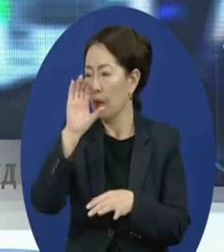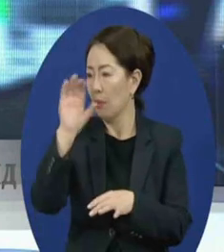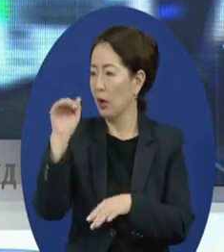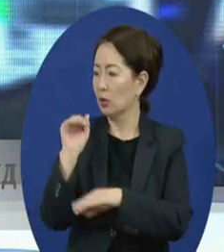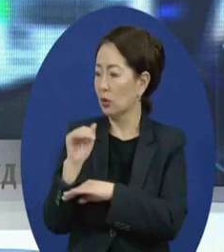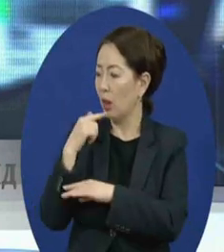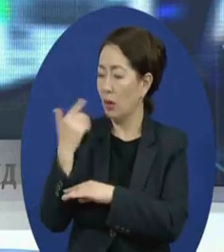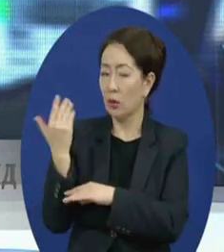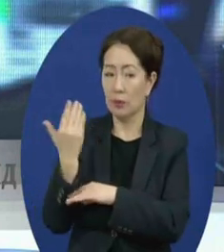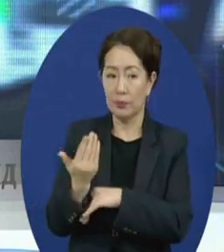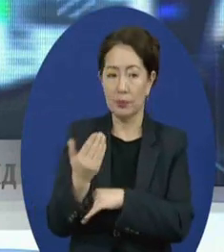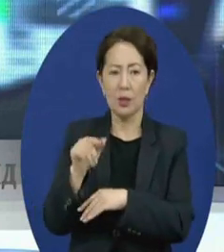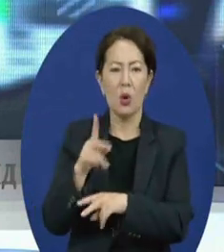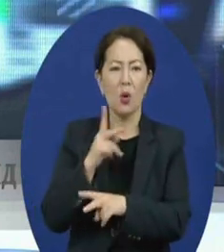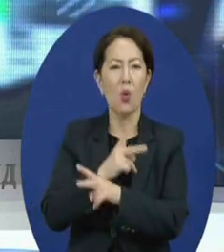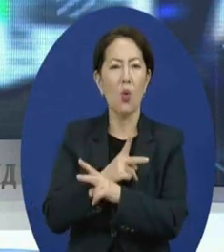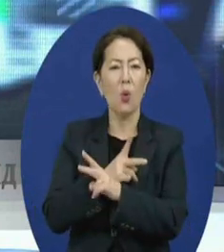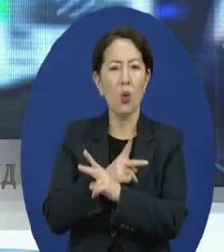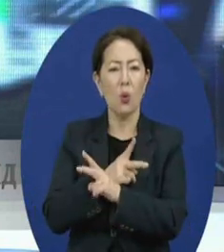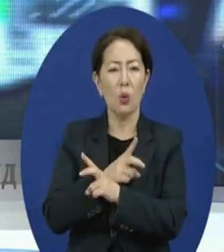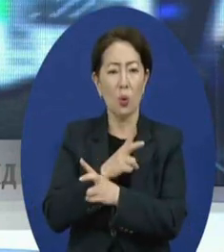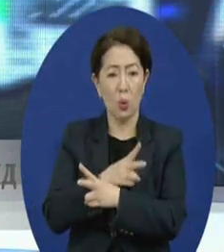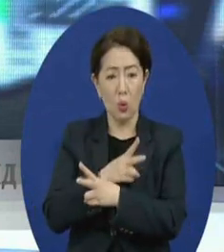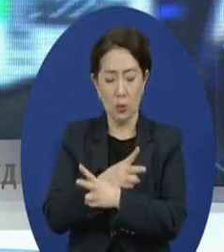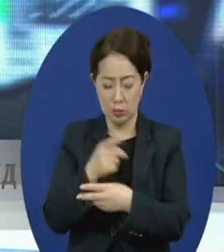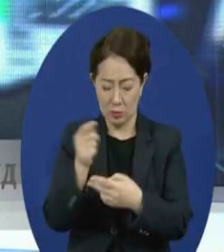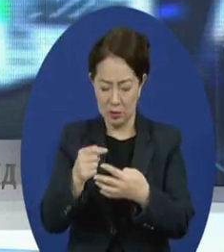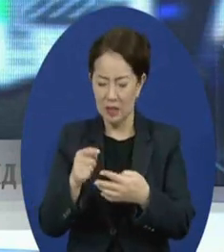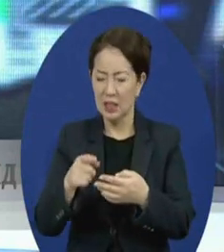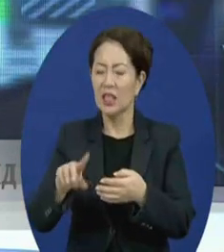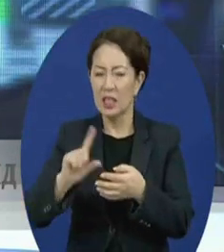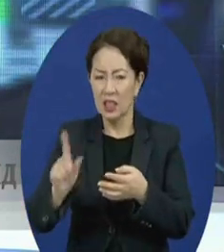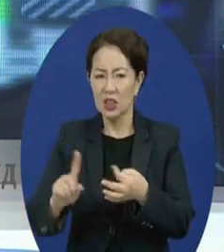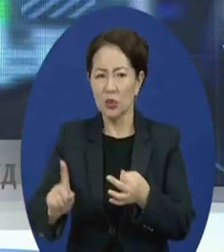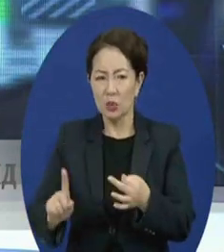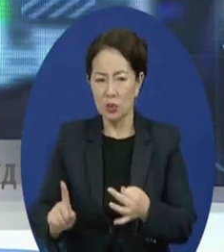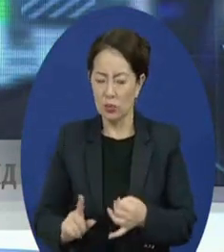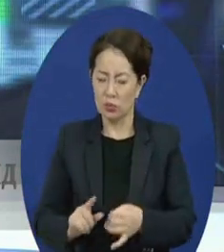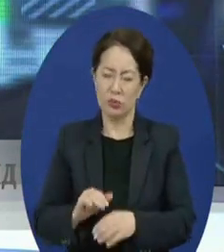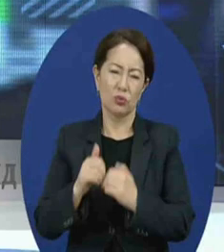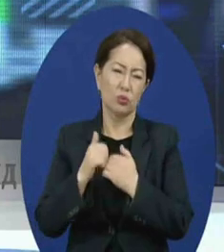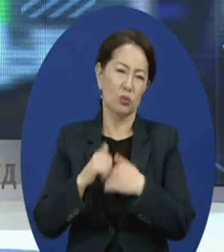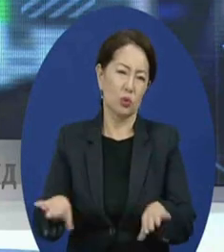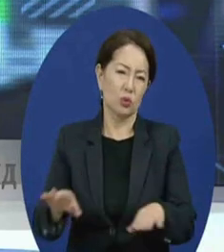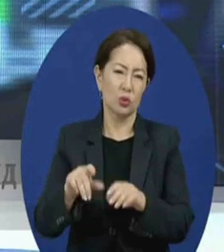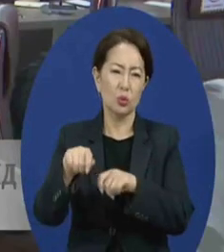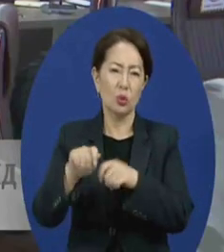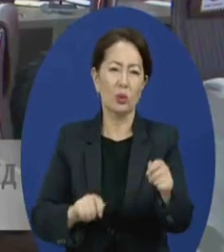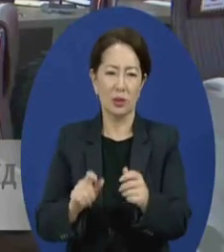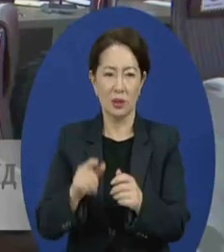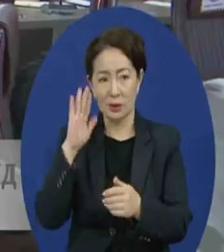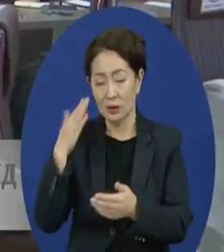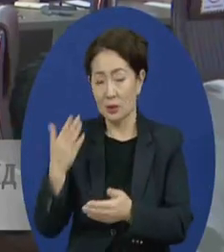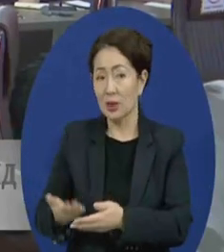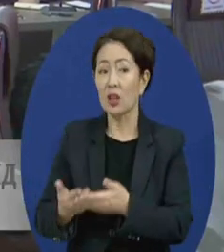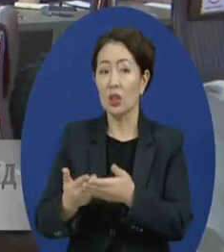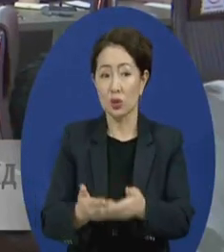За иймээс хуульд зааснаас бусад хэлбэрийн гэрчилгээ, батламж зөвшөөрлийг цуцлах санал гаргаж байна.